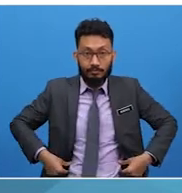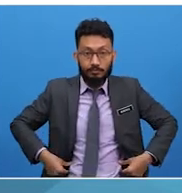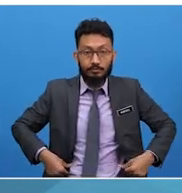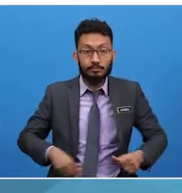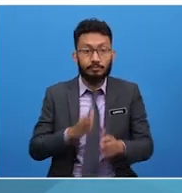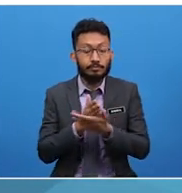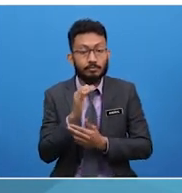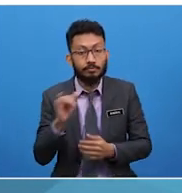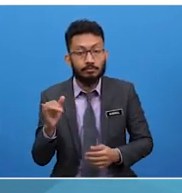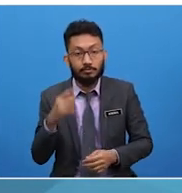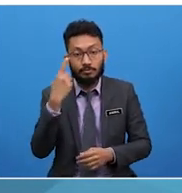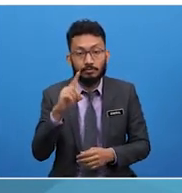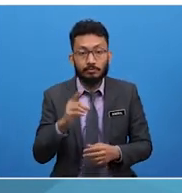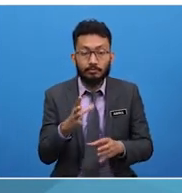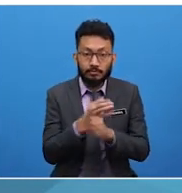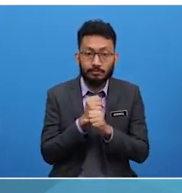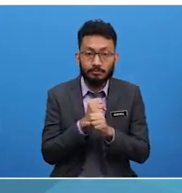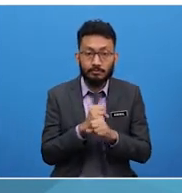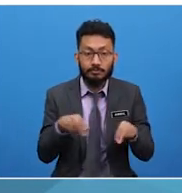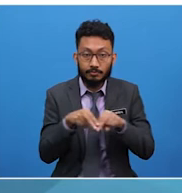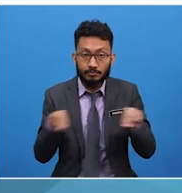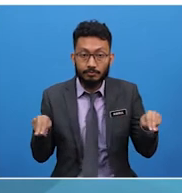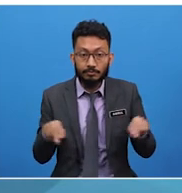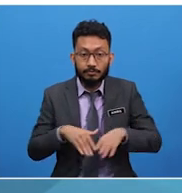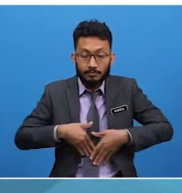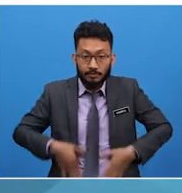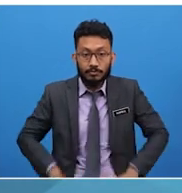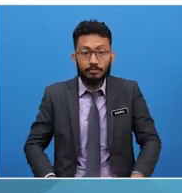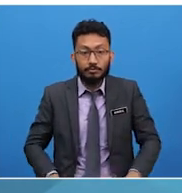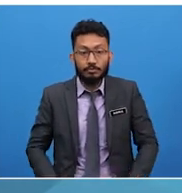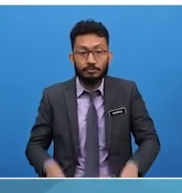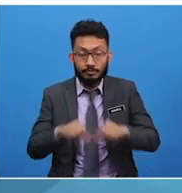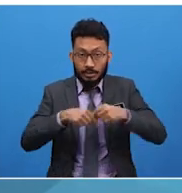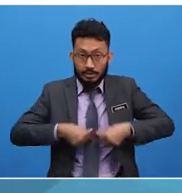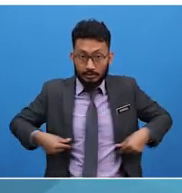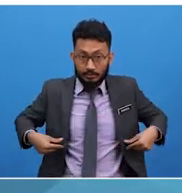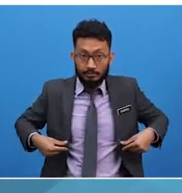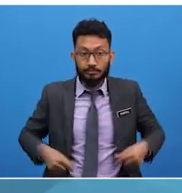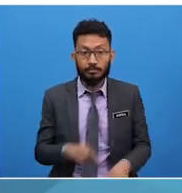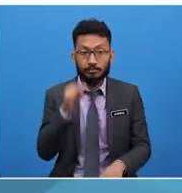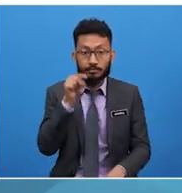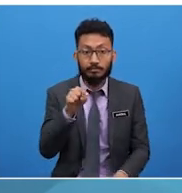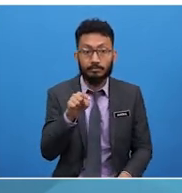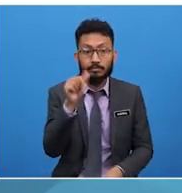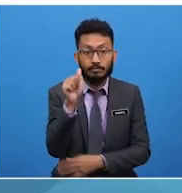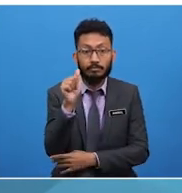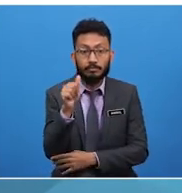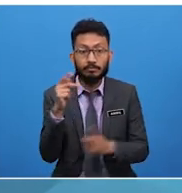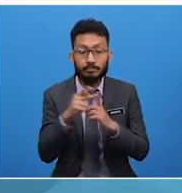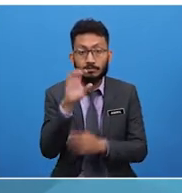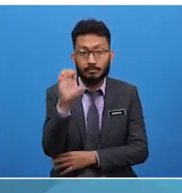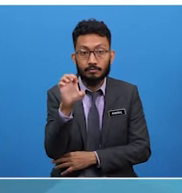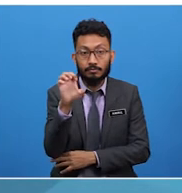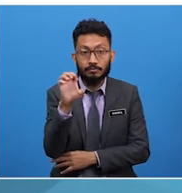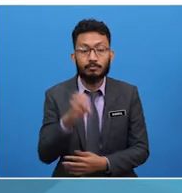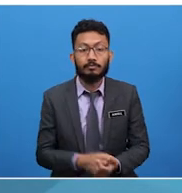Seterusnya, untuk mendapatkan ukuran labuh garis dada, iaitu titik A ke titik E dan titik B ke